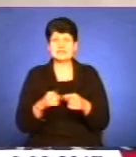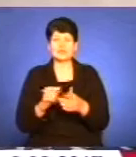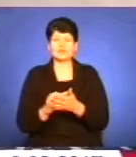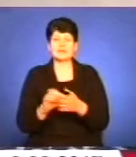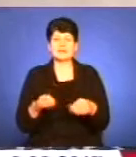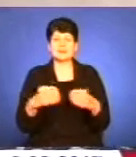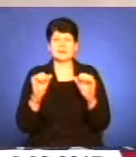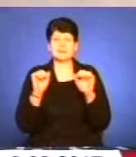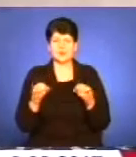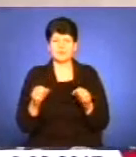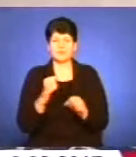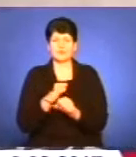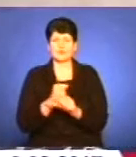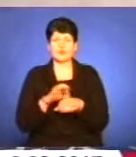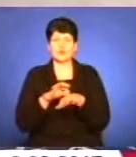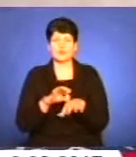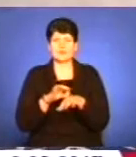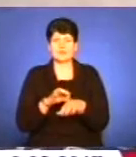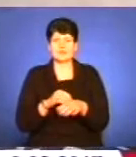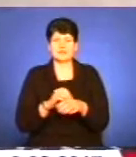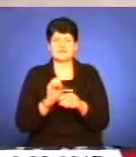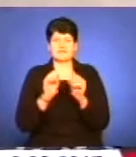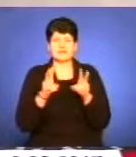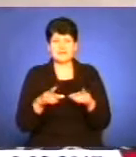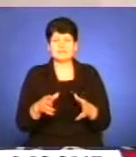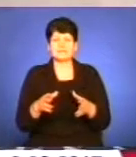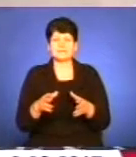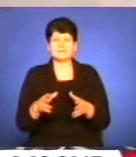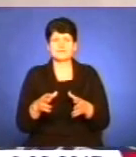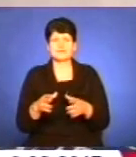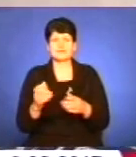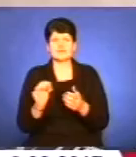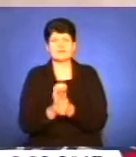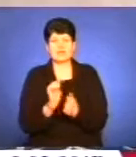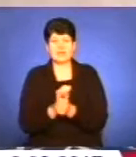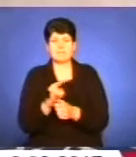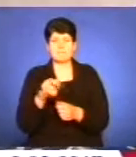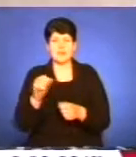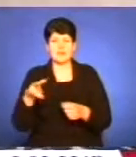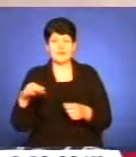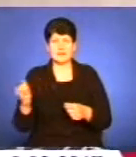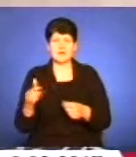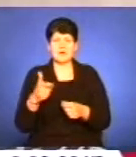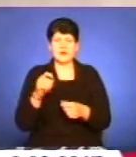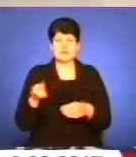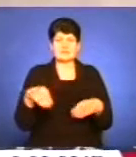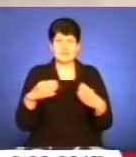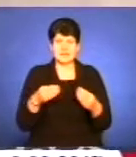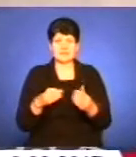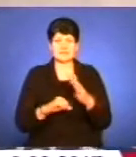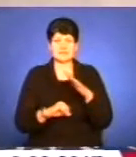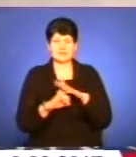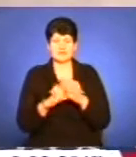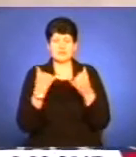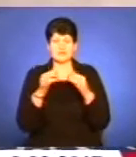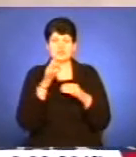право здійснювати викиди з обґрунтуванням, чи то буде тверде паливо, органічне паливо, газ, дає підстави цей. На